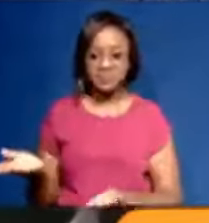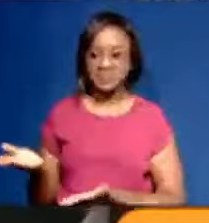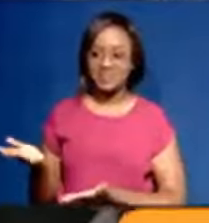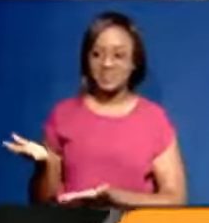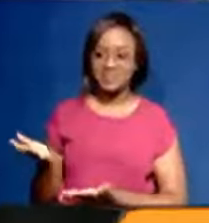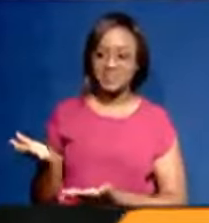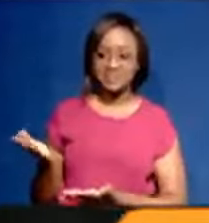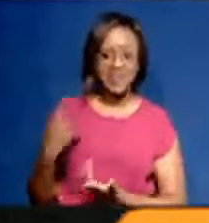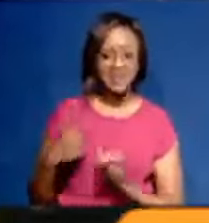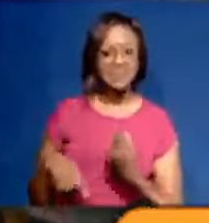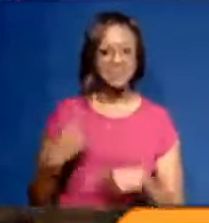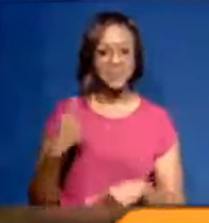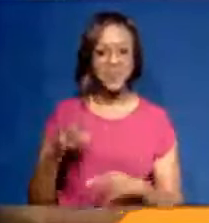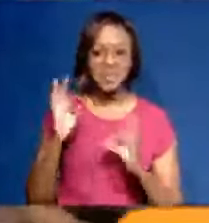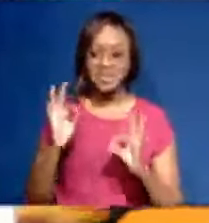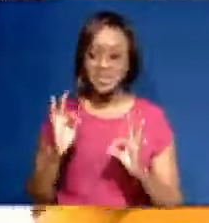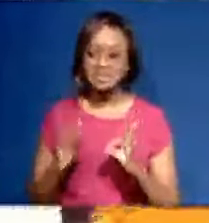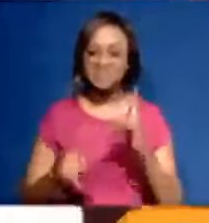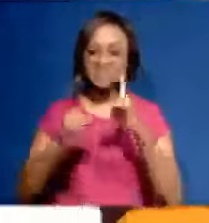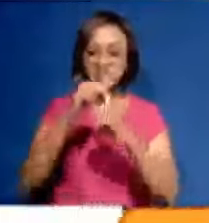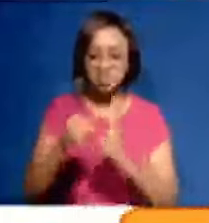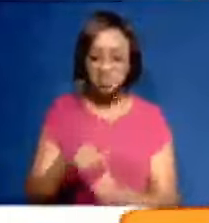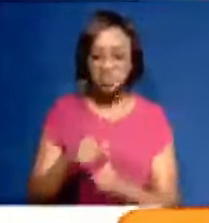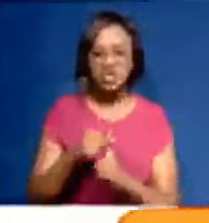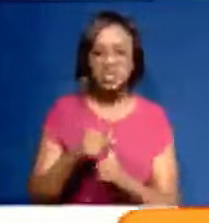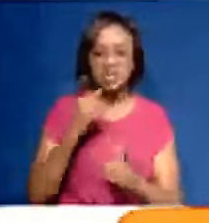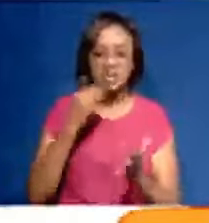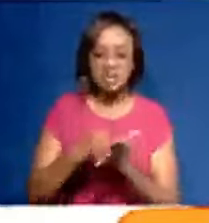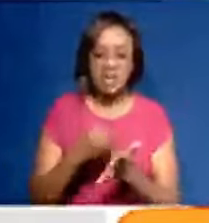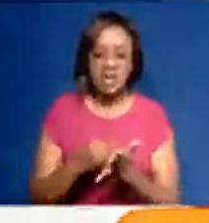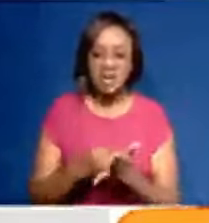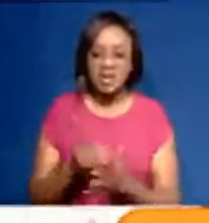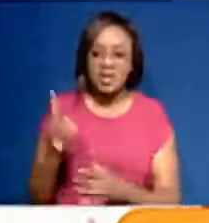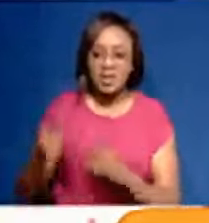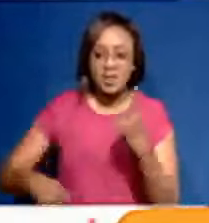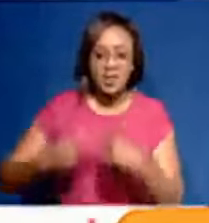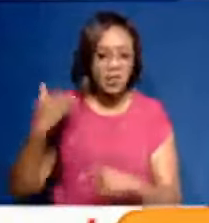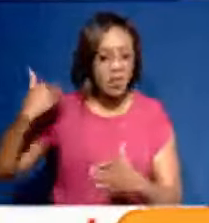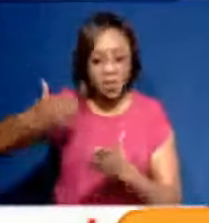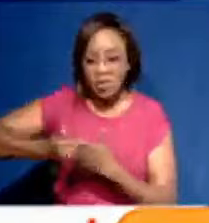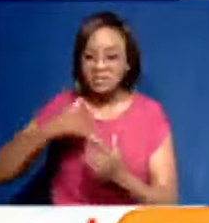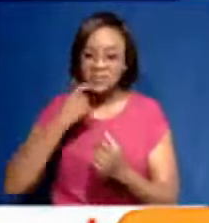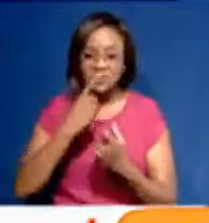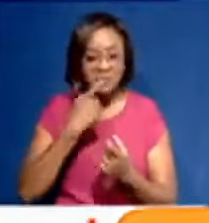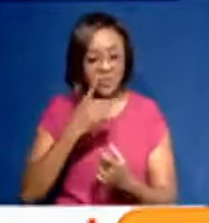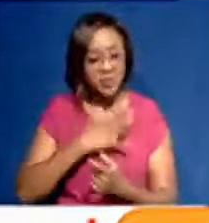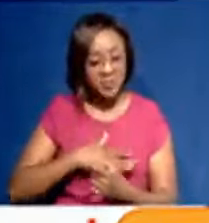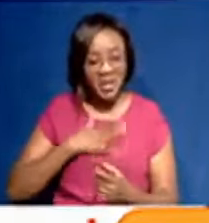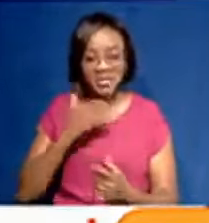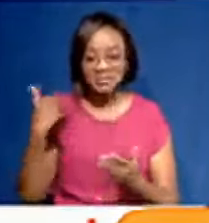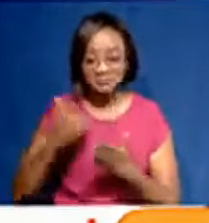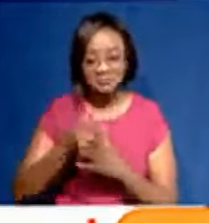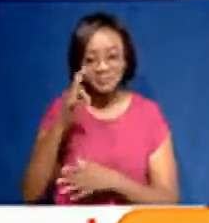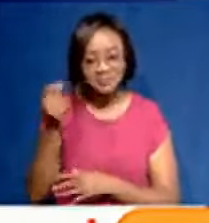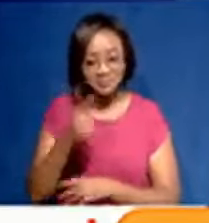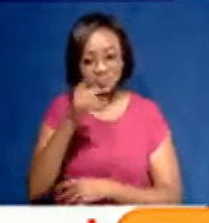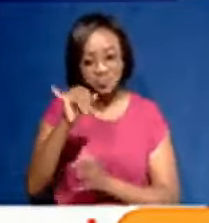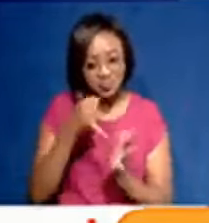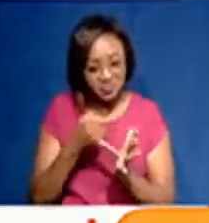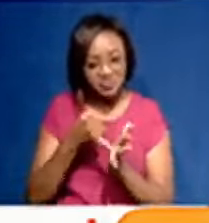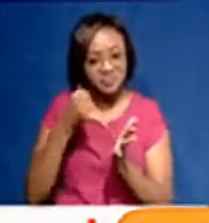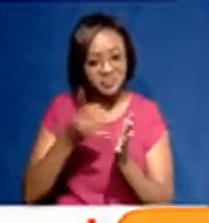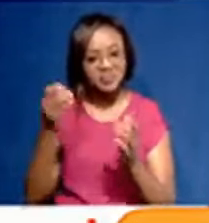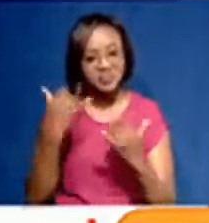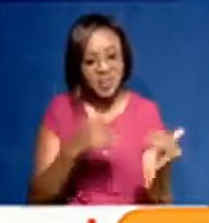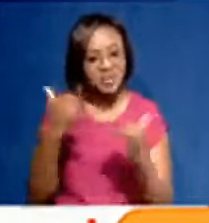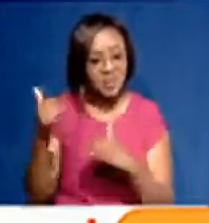has been the grand prize of Jipange na View Sasa. Tumeshinda tukiwaambia manze mjipange for the last 3 months. Jamu wetu hapa